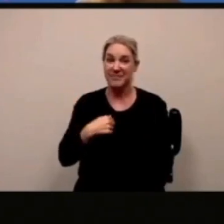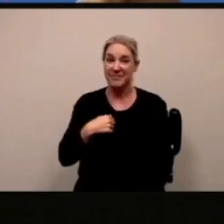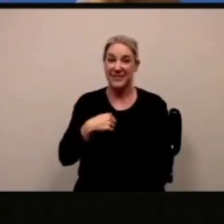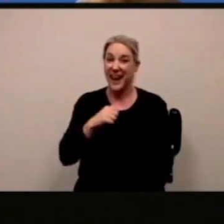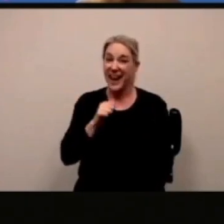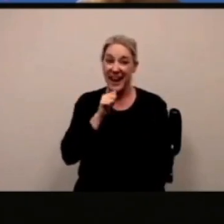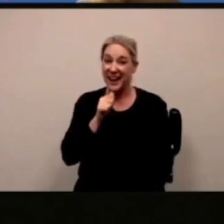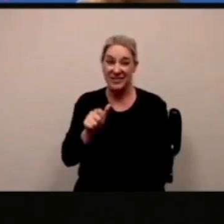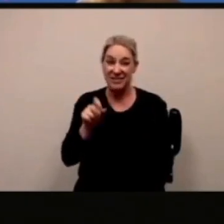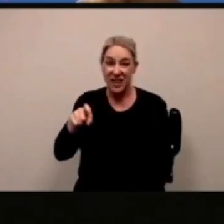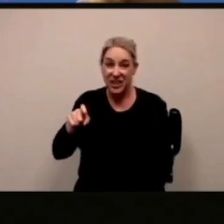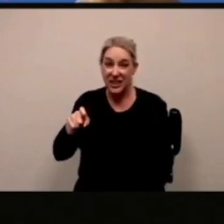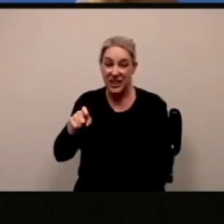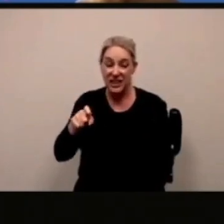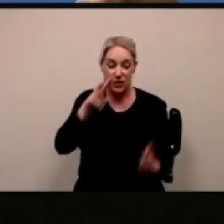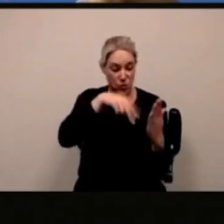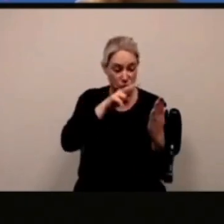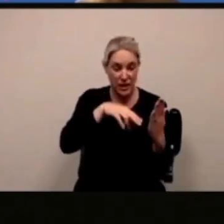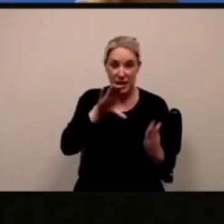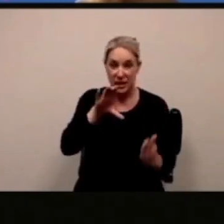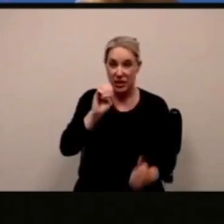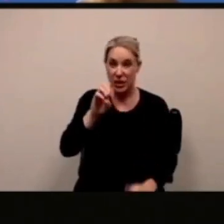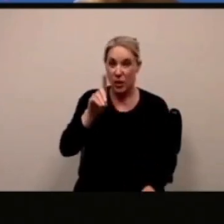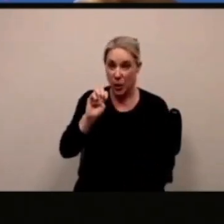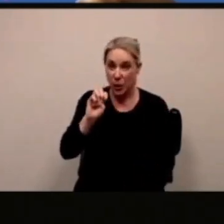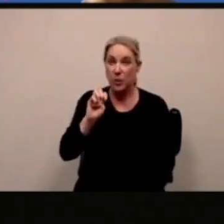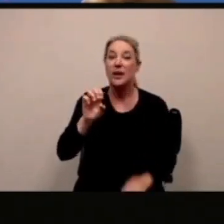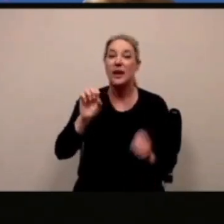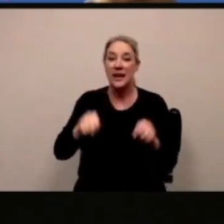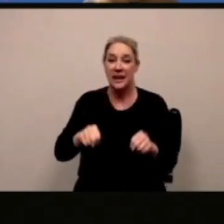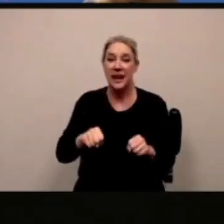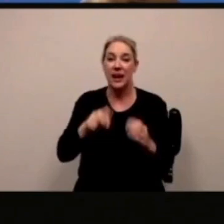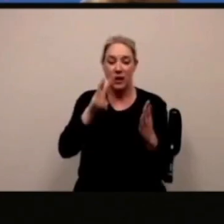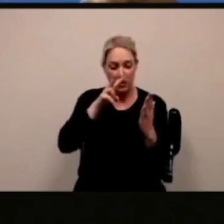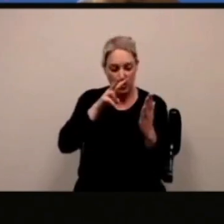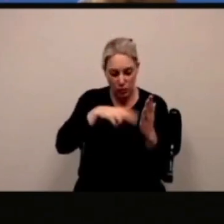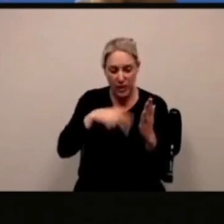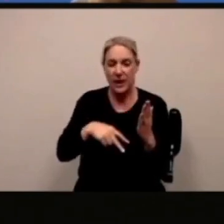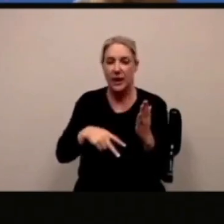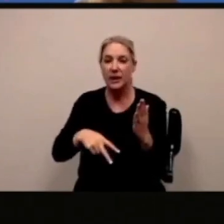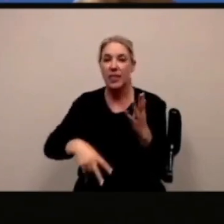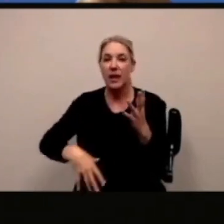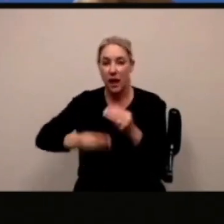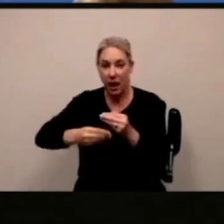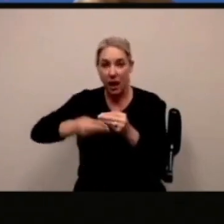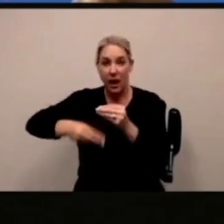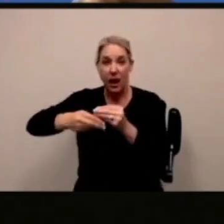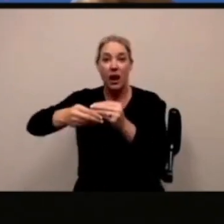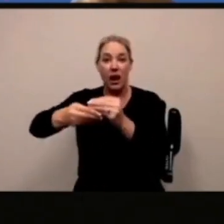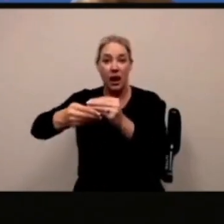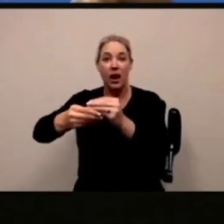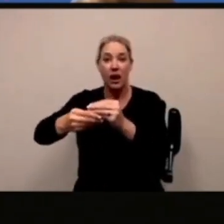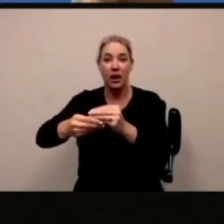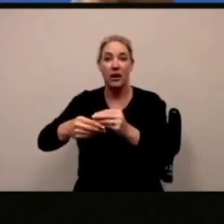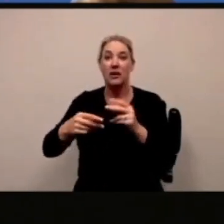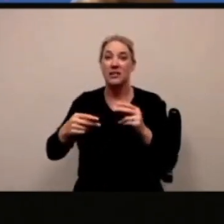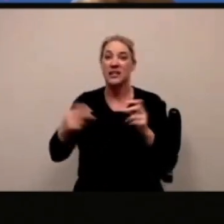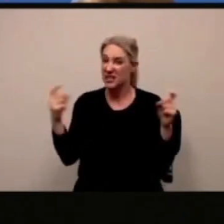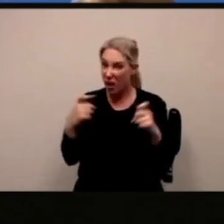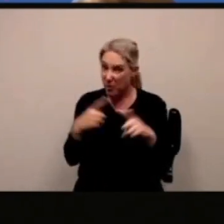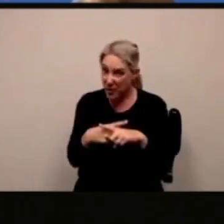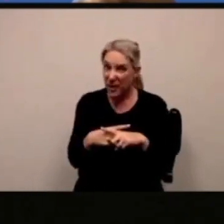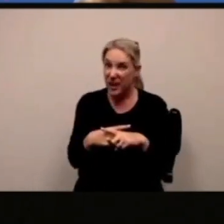あと内側には結構いろいろ入っていて複雑な計算をあと使っていて